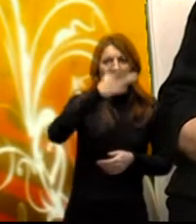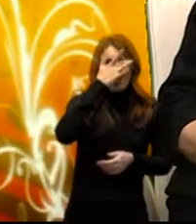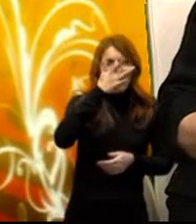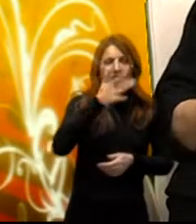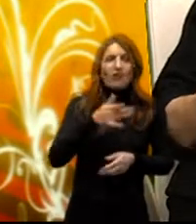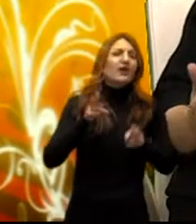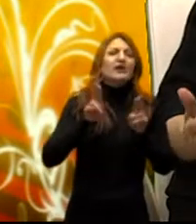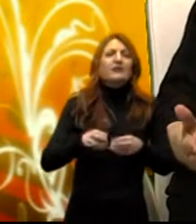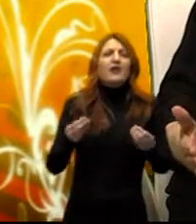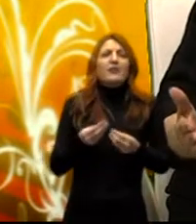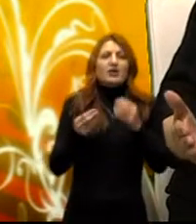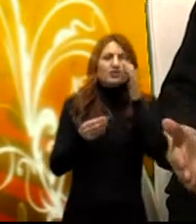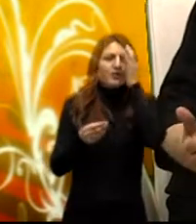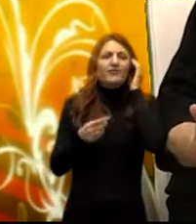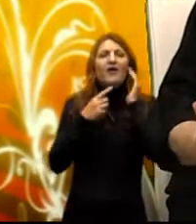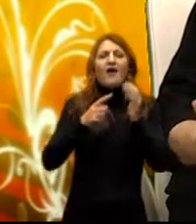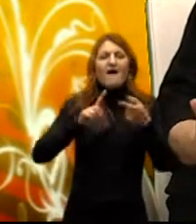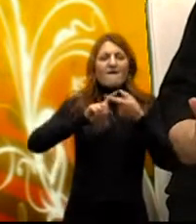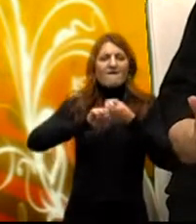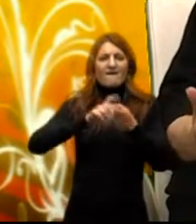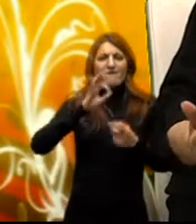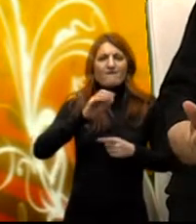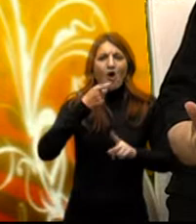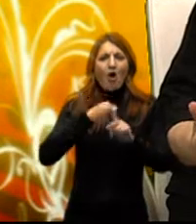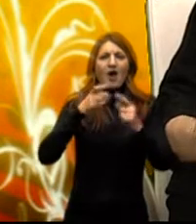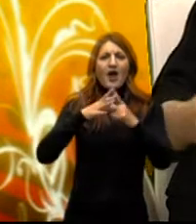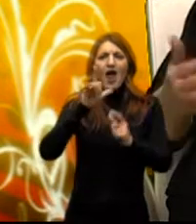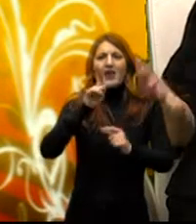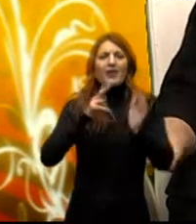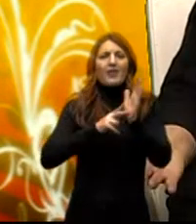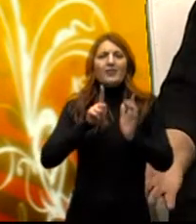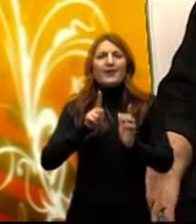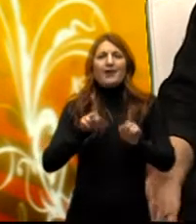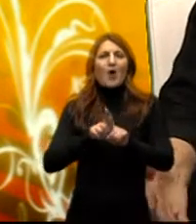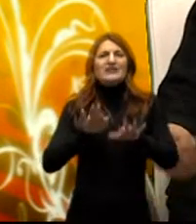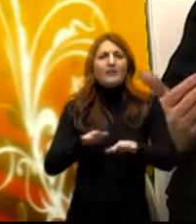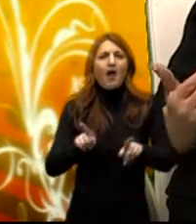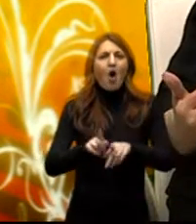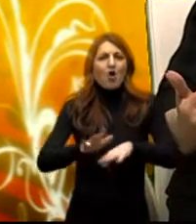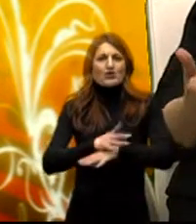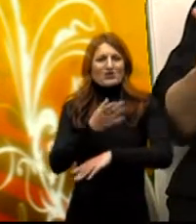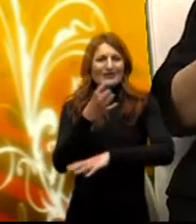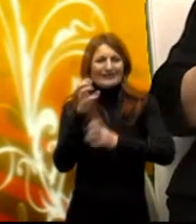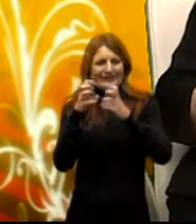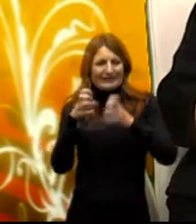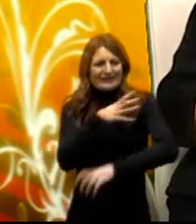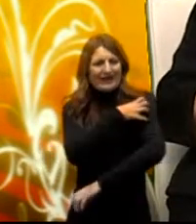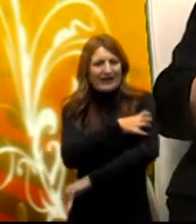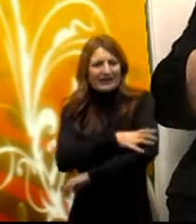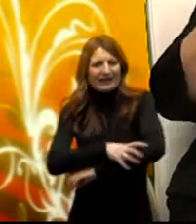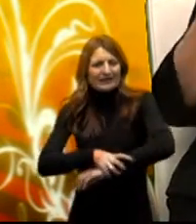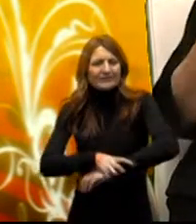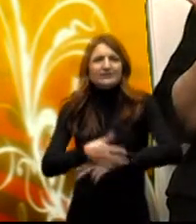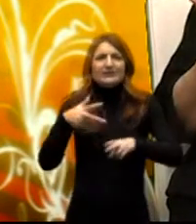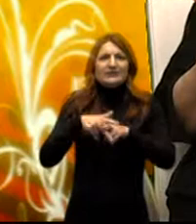neki fokal, mi kažemo fokalni neurološki ispad. Šta to znači? To znači trnjenje jedne strane tijela, smetnje